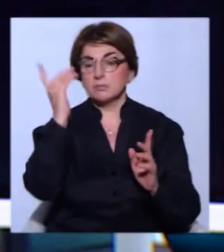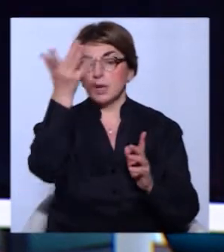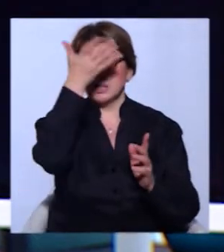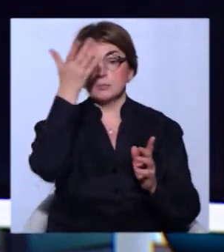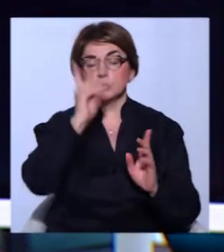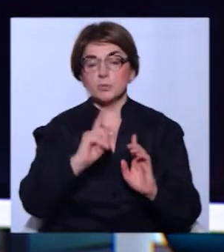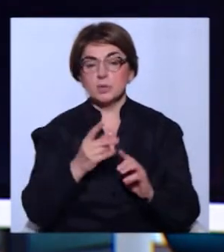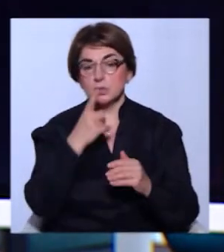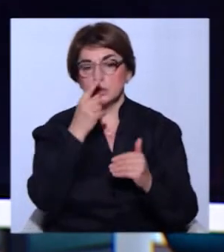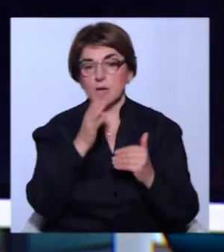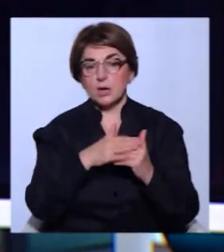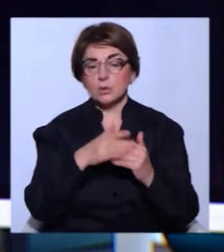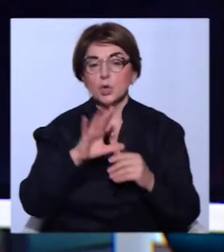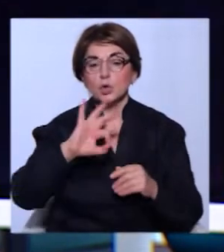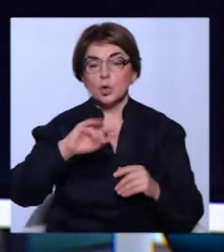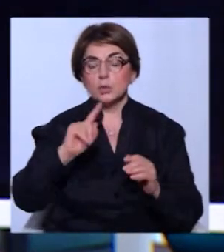შემცველობა, ეს არის დაახლოებით